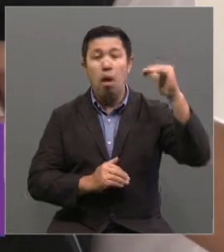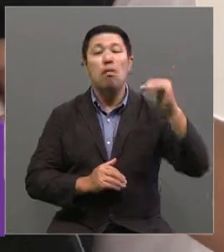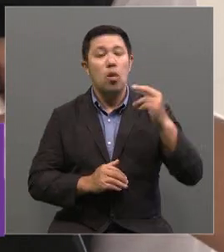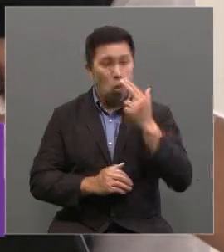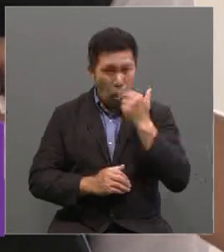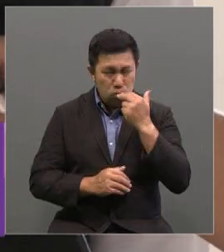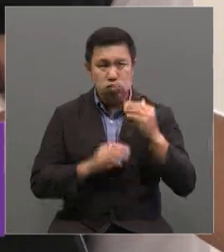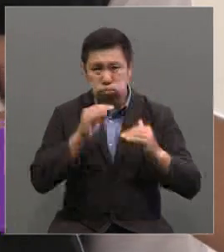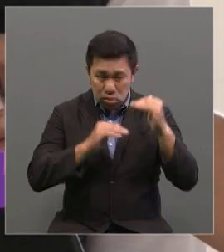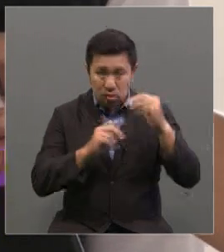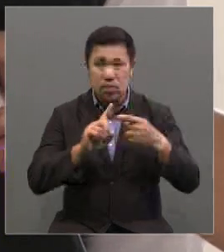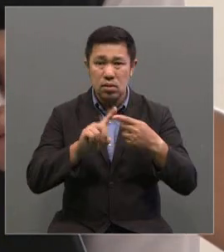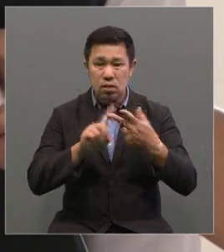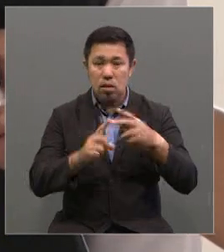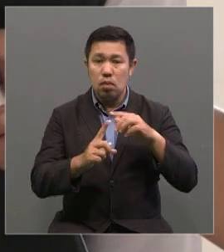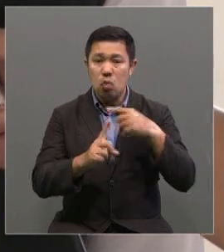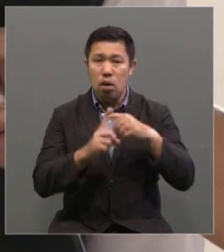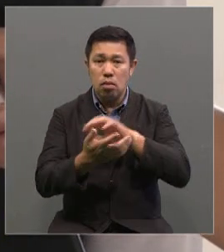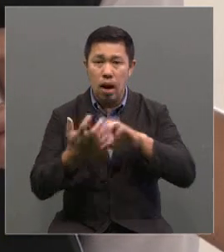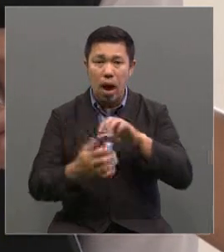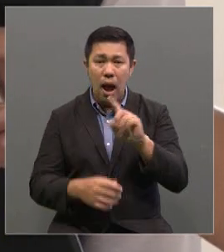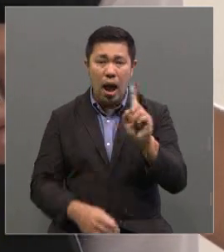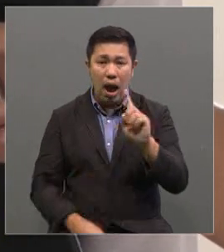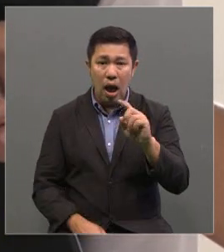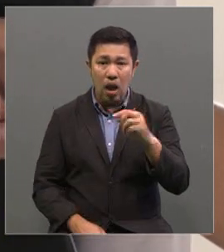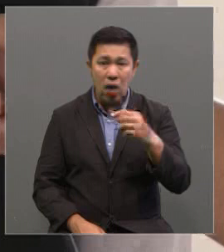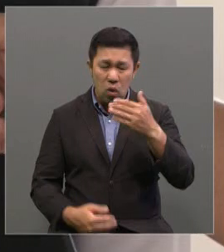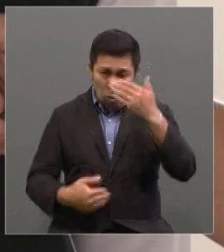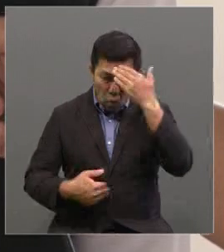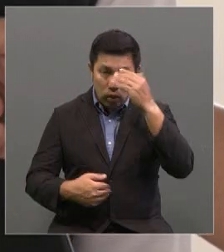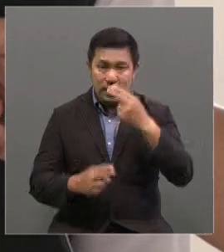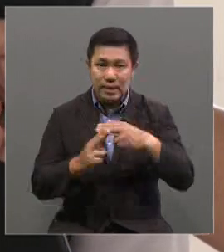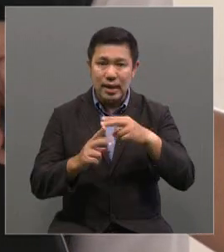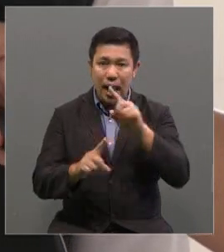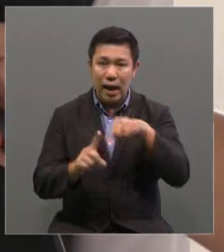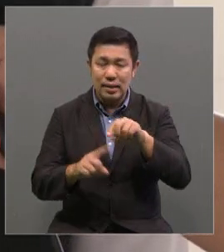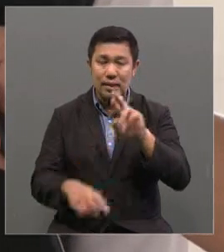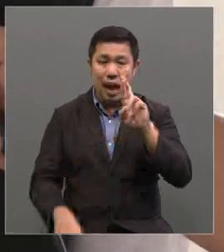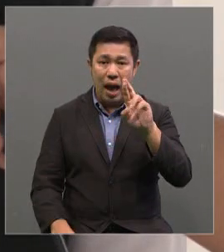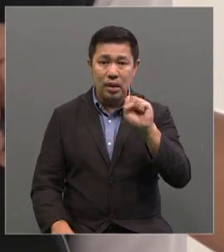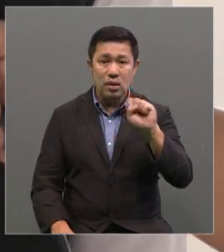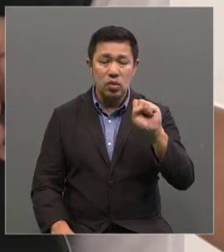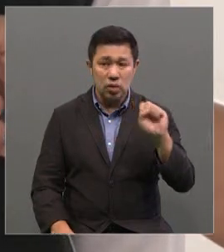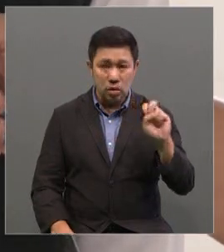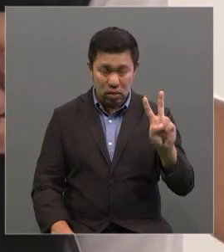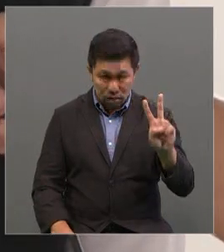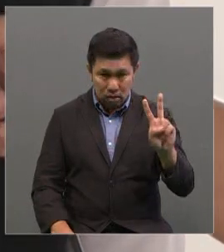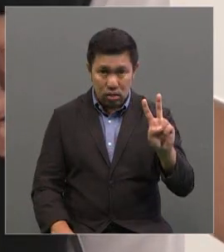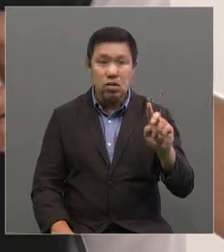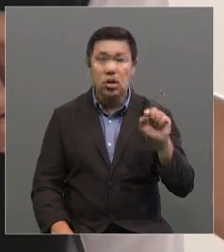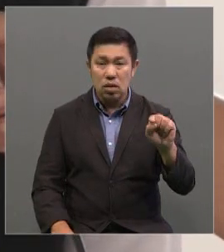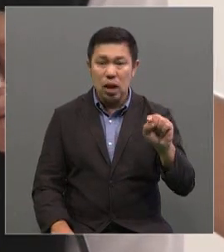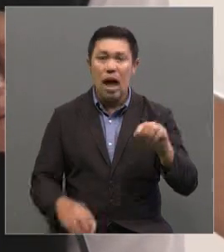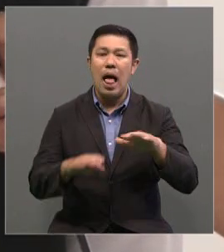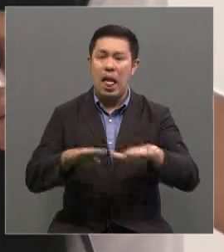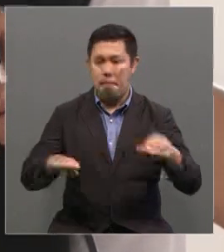ก็ผนวกผสมโรงกับอีกโลกนึงเขาเรียกว่าเอ่อโรค rsvนะครับเอ่อและ resarysecurusนะครับซึ่งเกิด